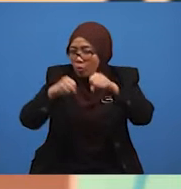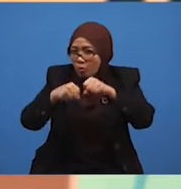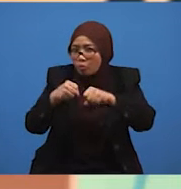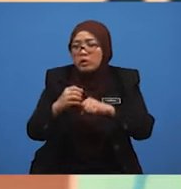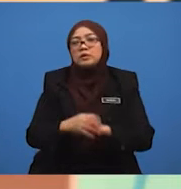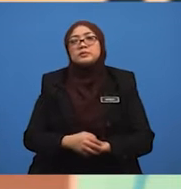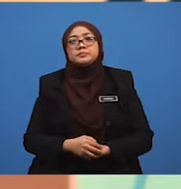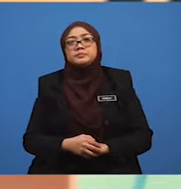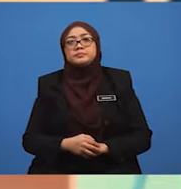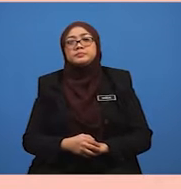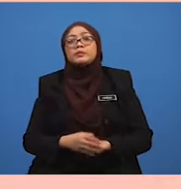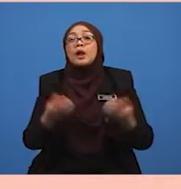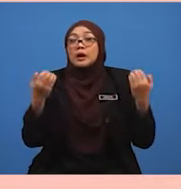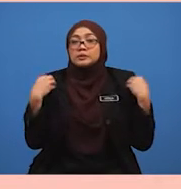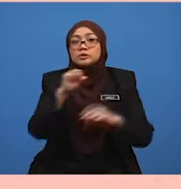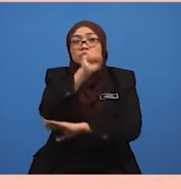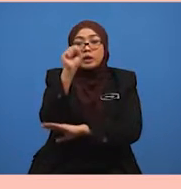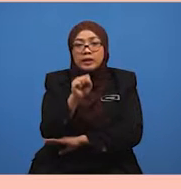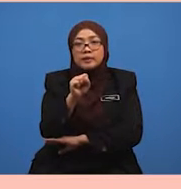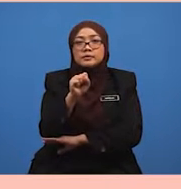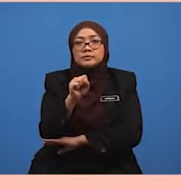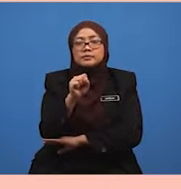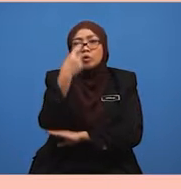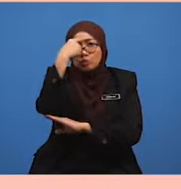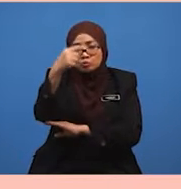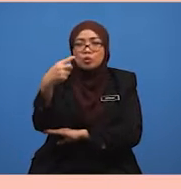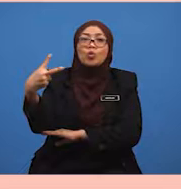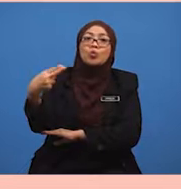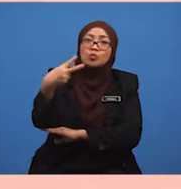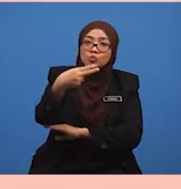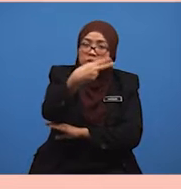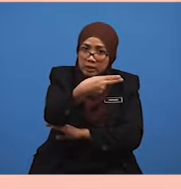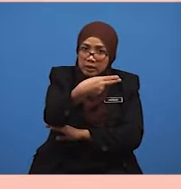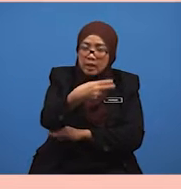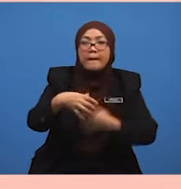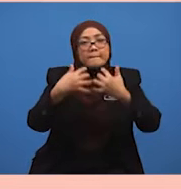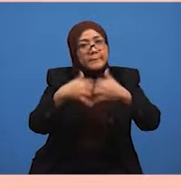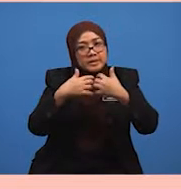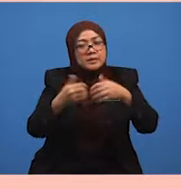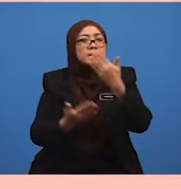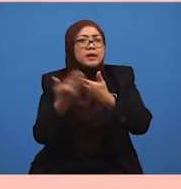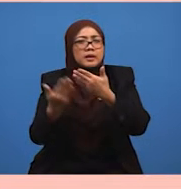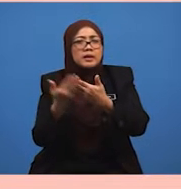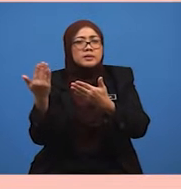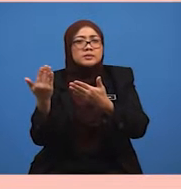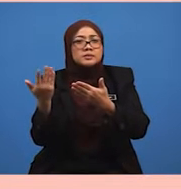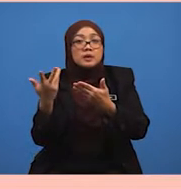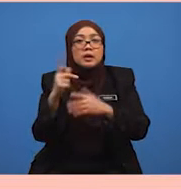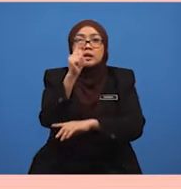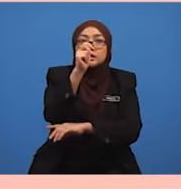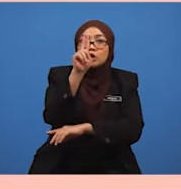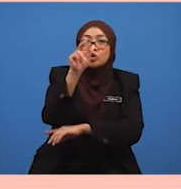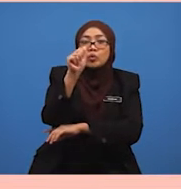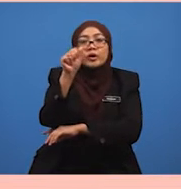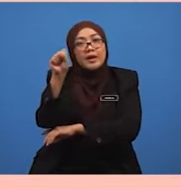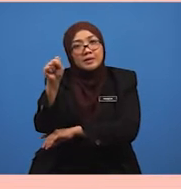semak. Untuk gunting, mesin ringkas yang terlibat ialah tuas,